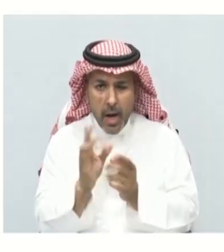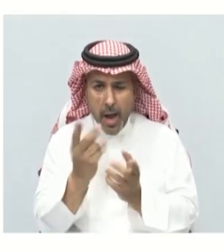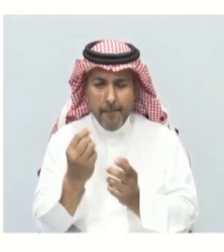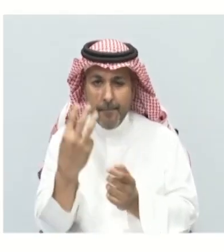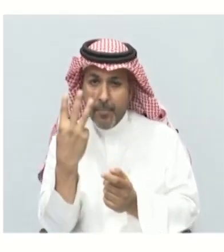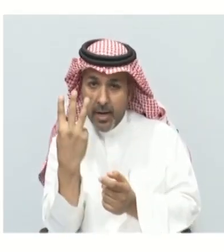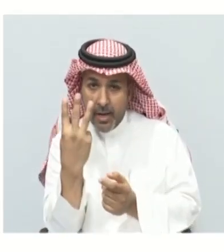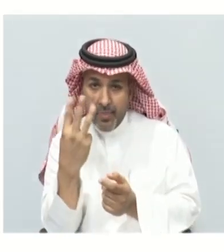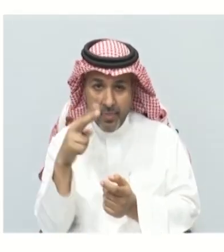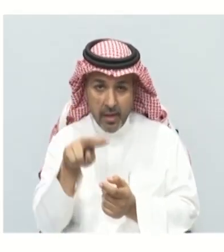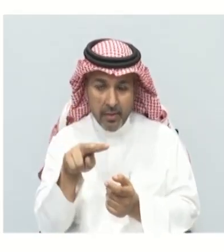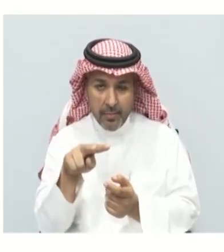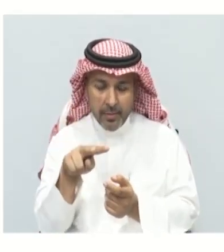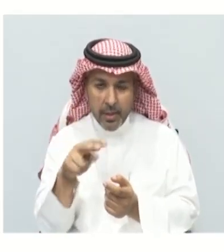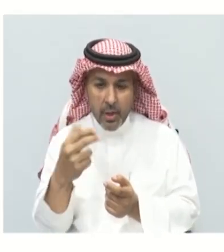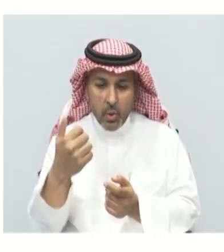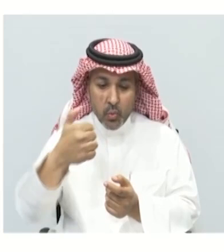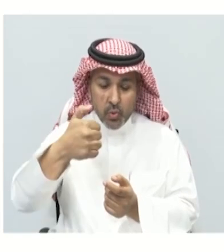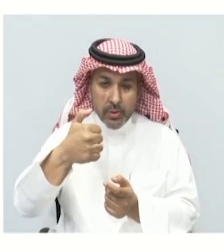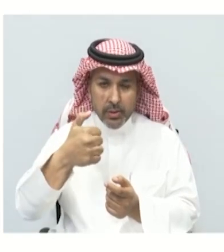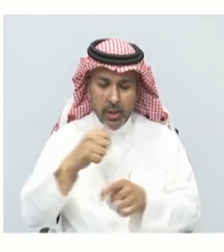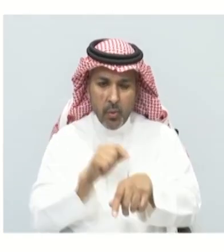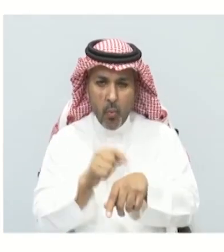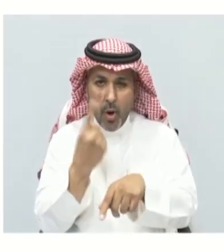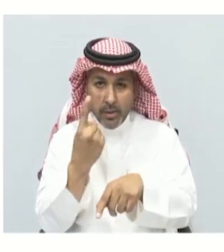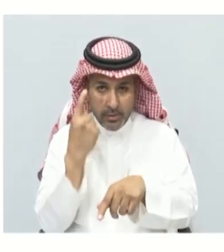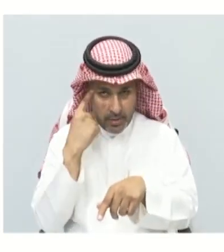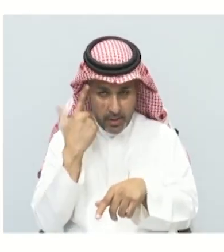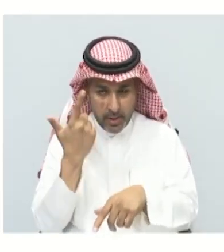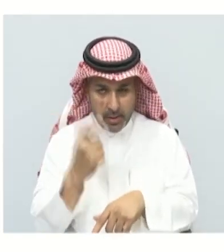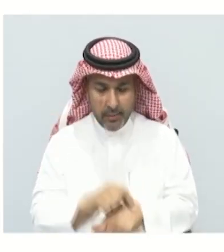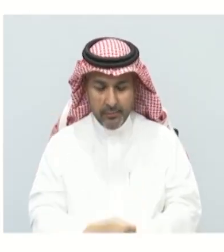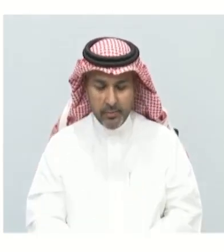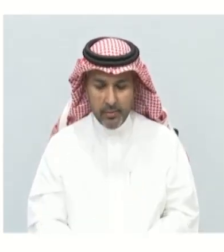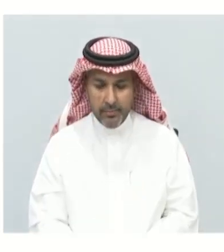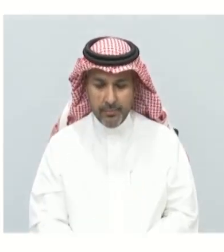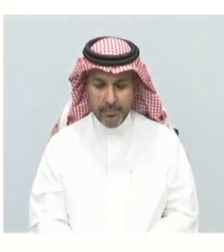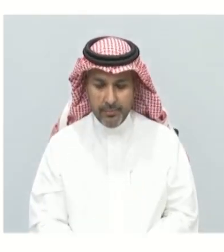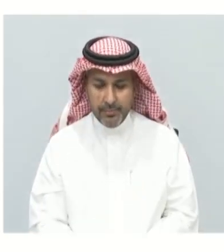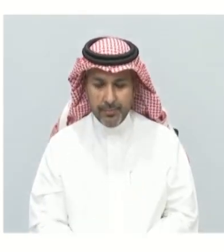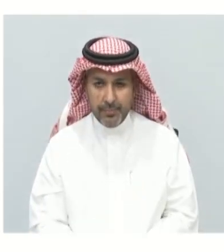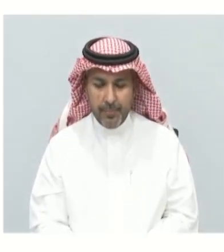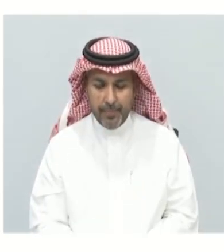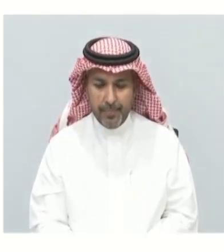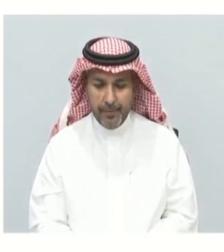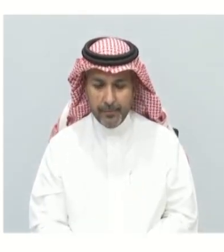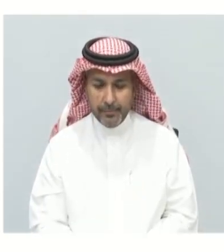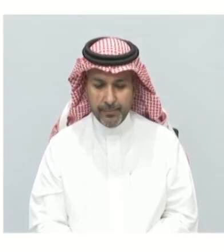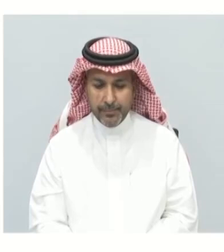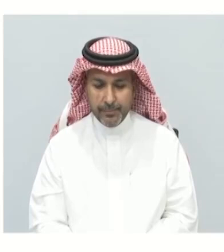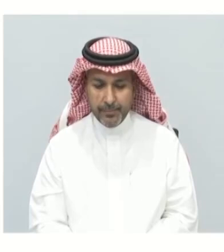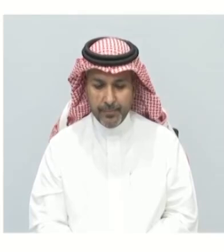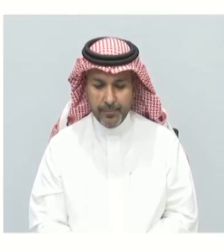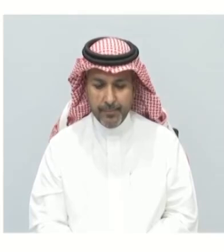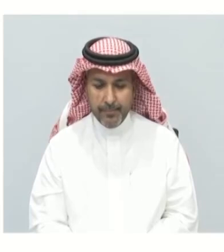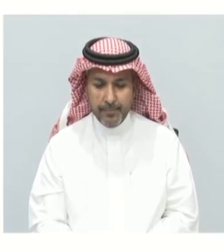سرعه سياره البورش تصل الى 100 كل في كم في 3.48 ثانيه